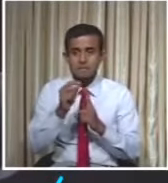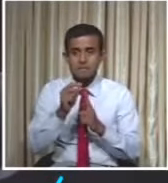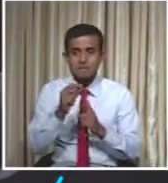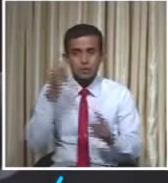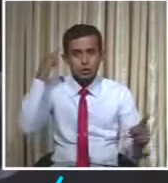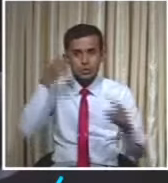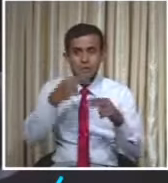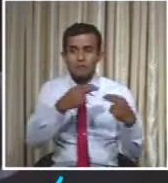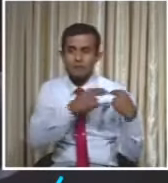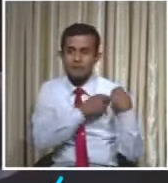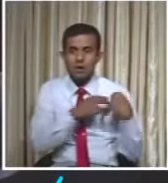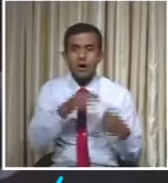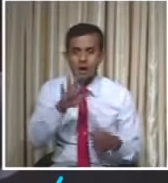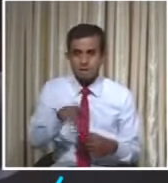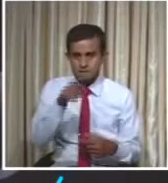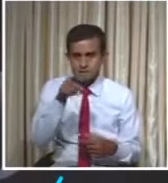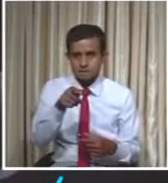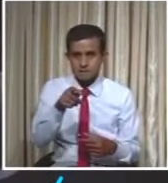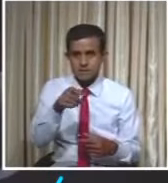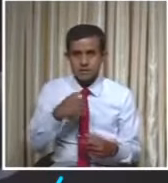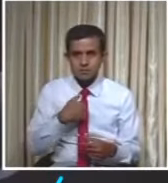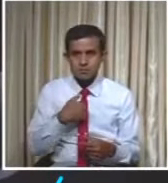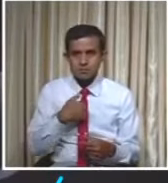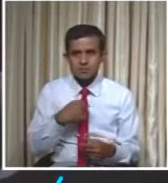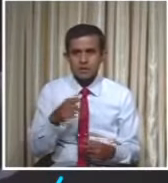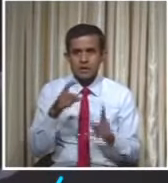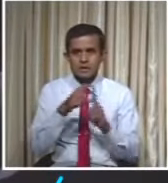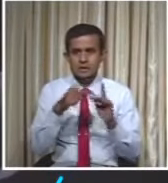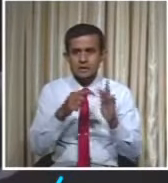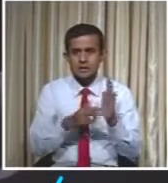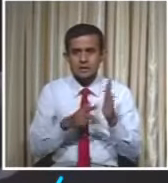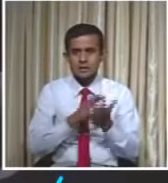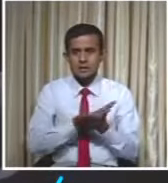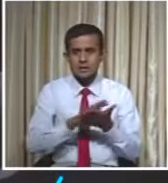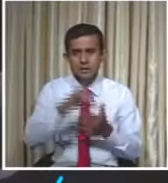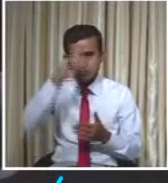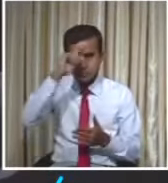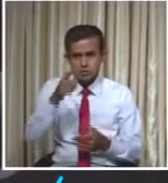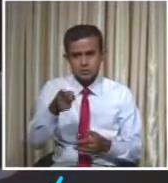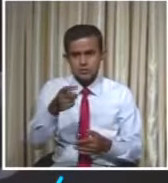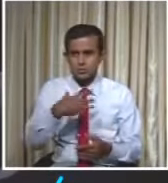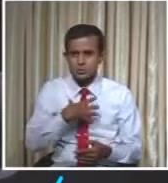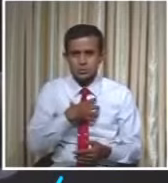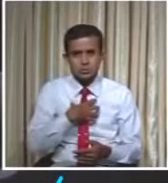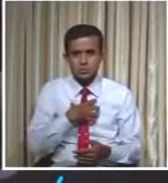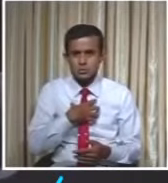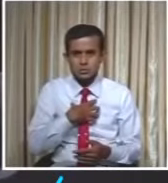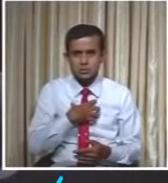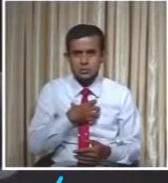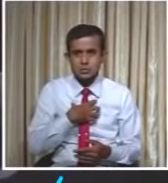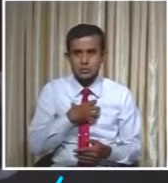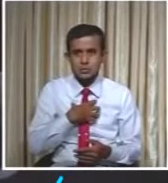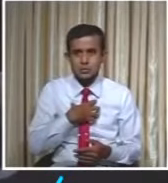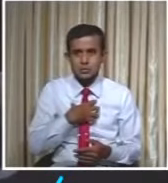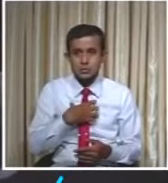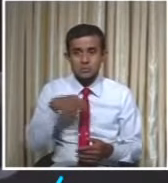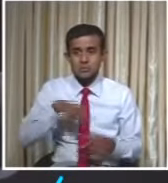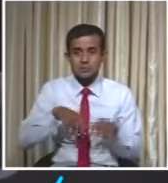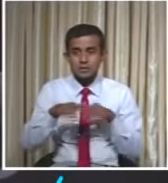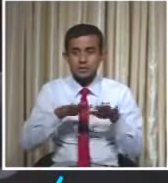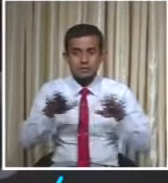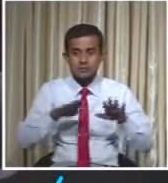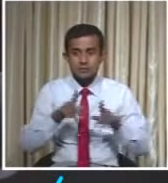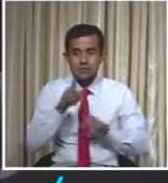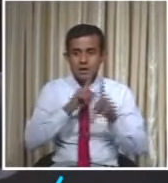संबंध मगिता मम दिनेश गुणाथ मैं तुम गण कनकाटून युमा मे मेहम तत्व गण मे अभी